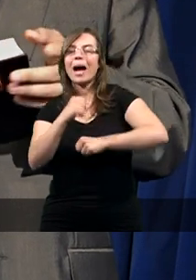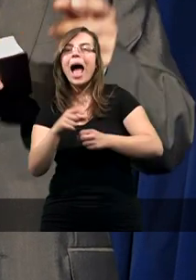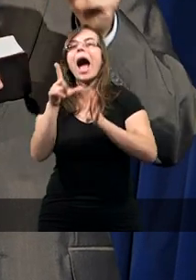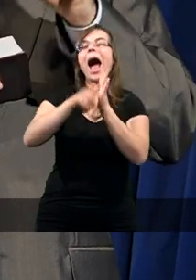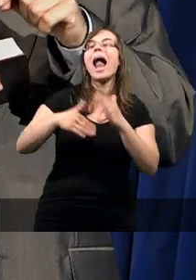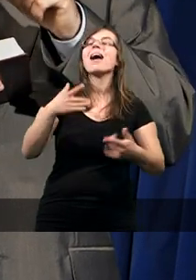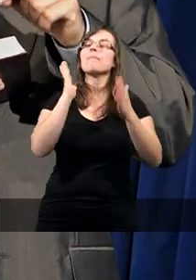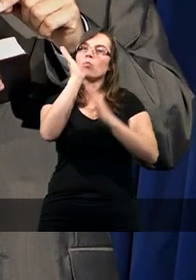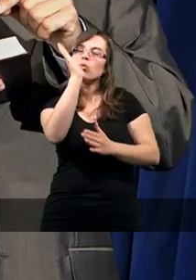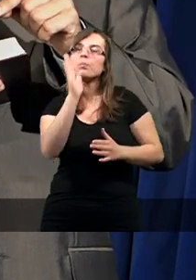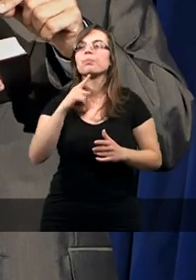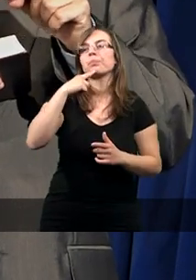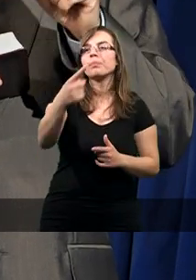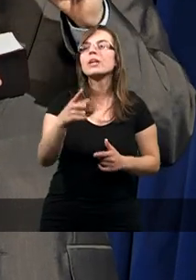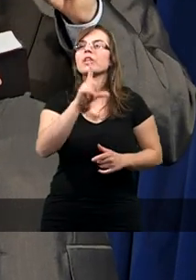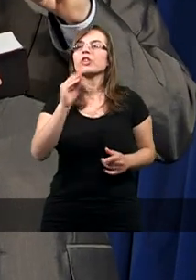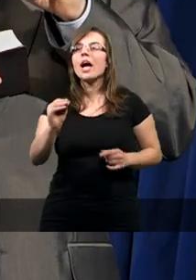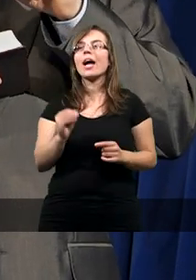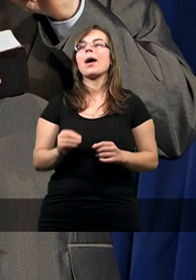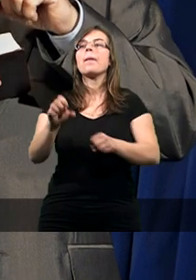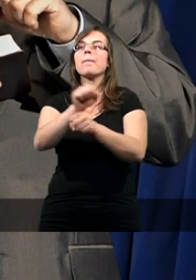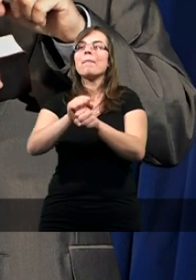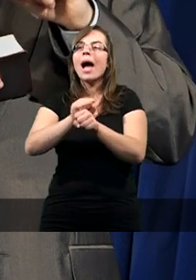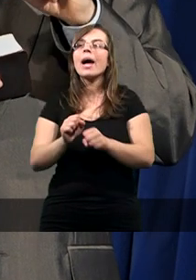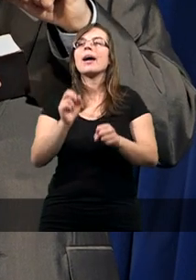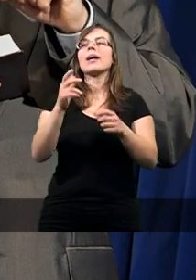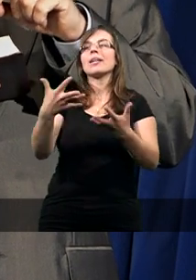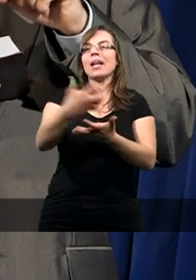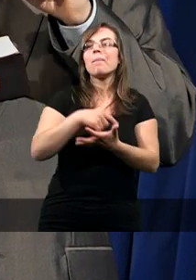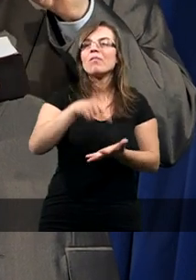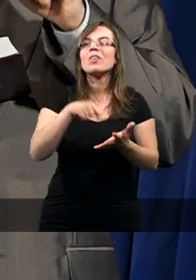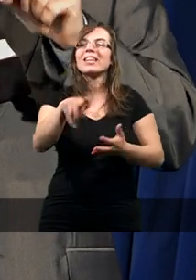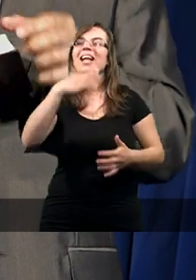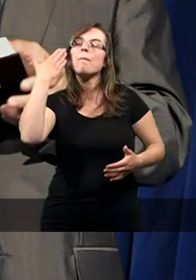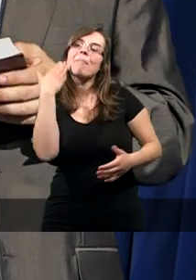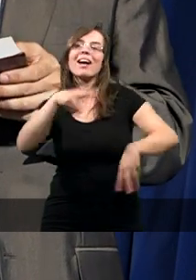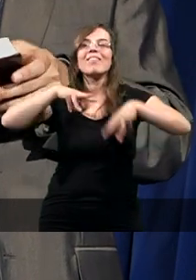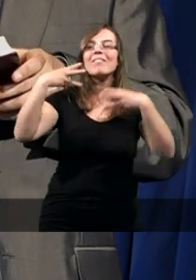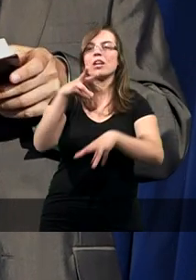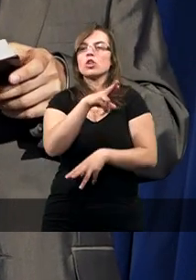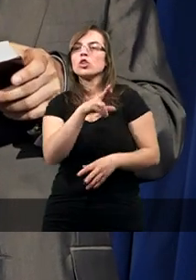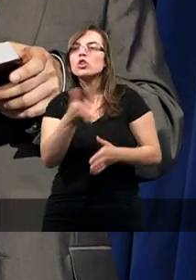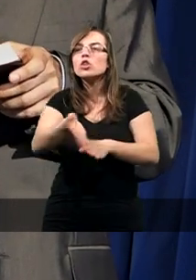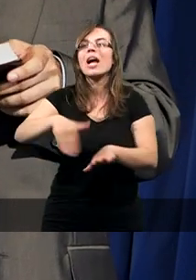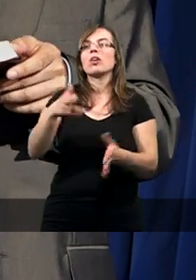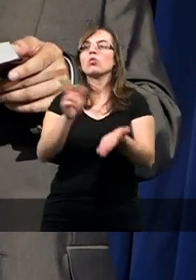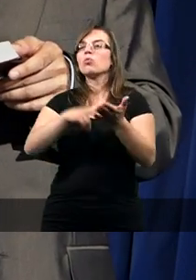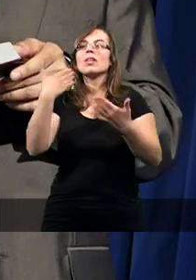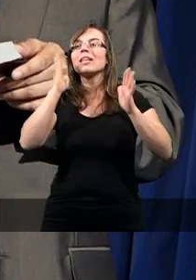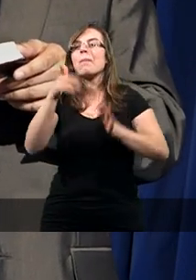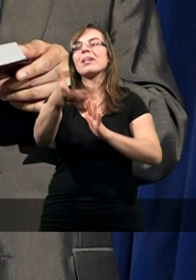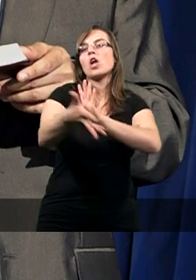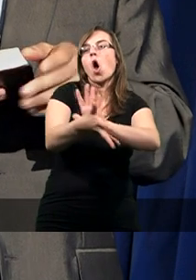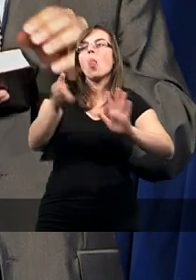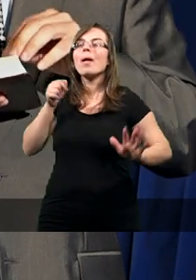wykonała, ale potem dodał, że Maria wybrała tę ważniejszą część, tę, która nie będzie